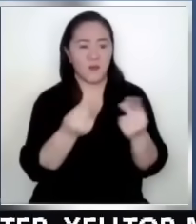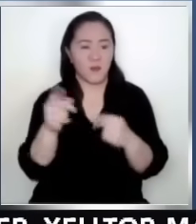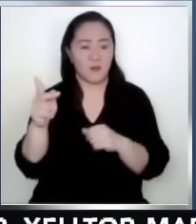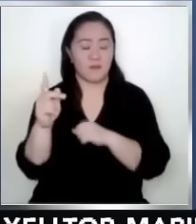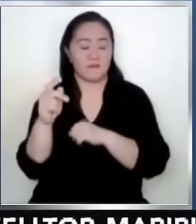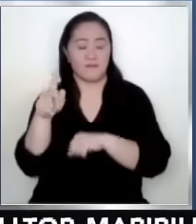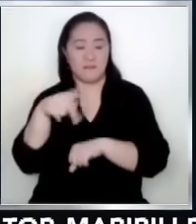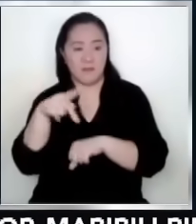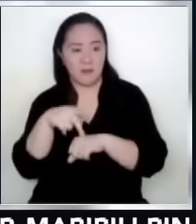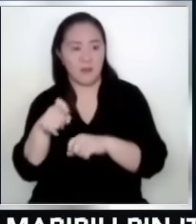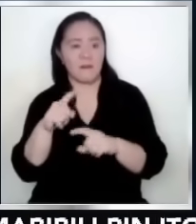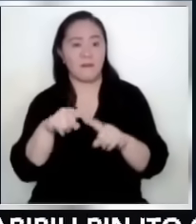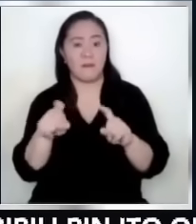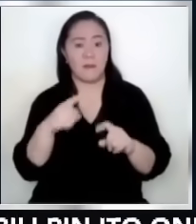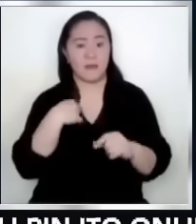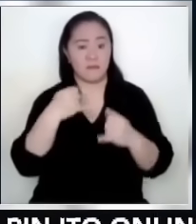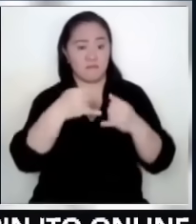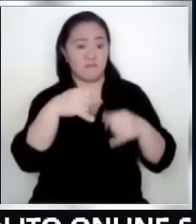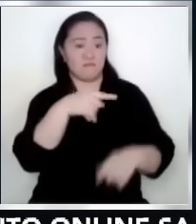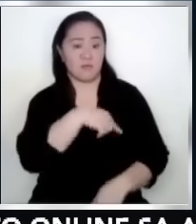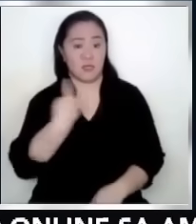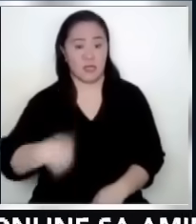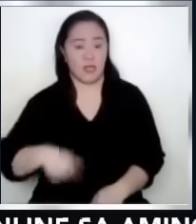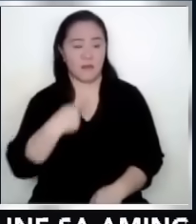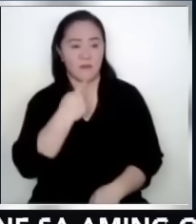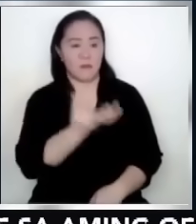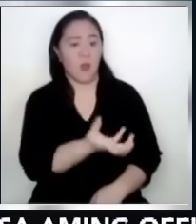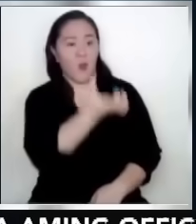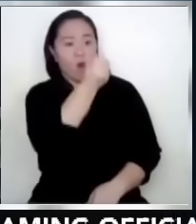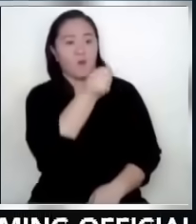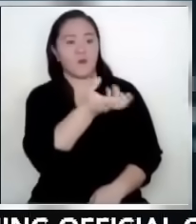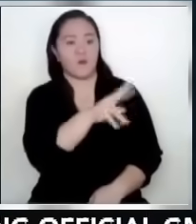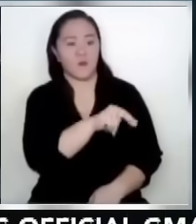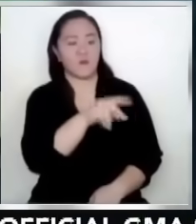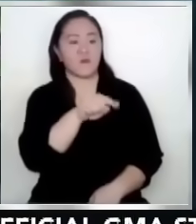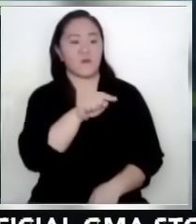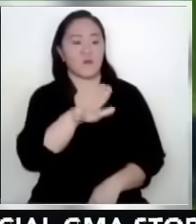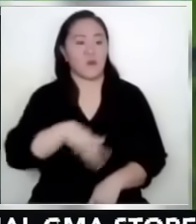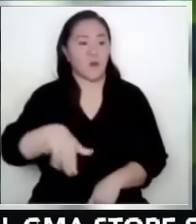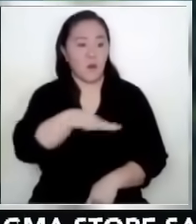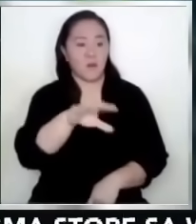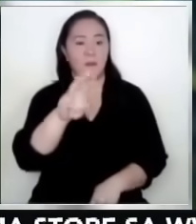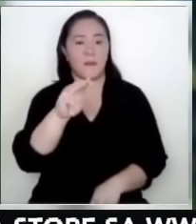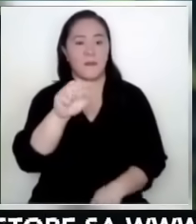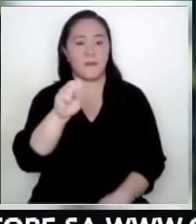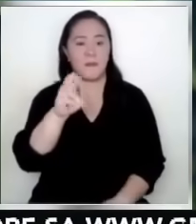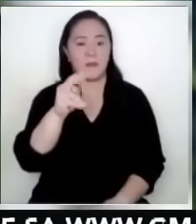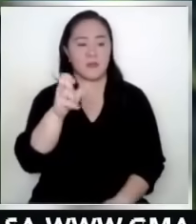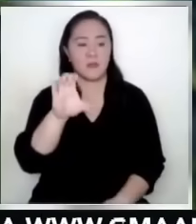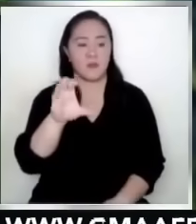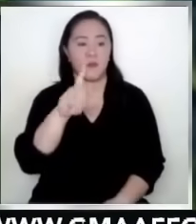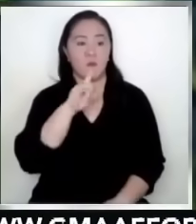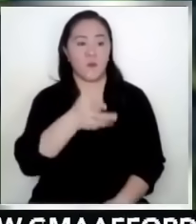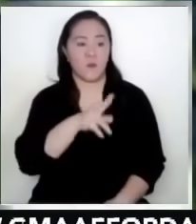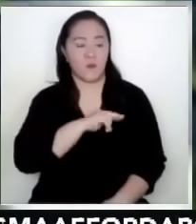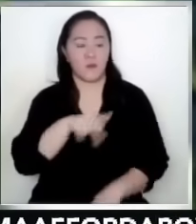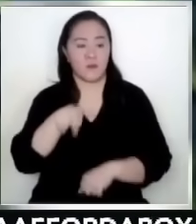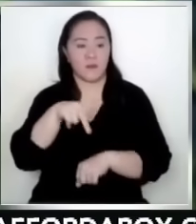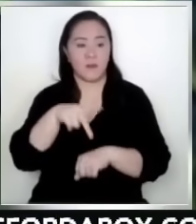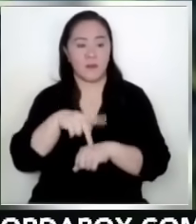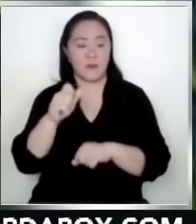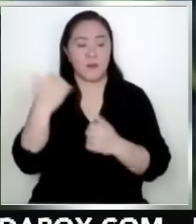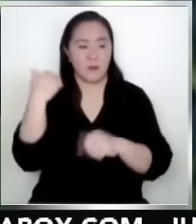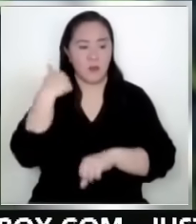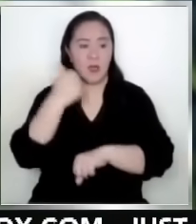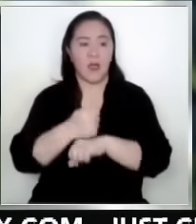anyay teritoryo nito. Yan ay kahit nasa loob ng EEZ ng Pilipinas ang Bajo de Masinloc na nauna nang idineklara ng arbitral ruling na common fishing